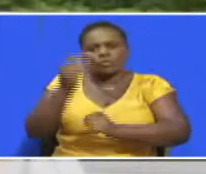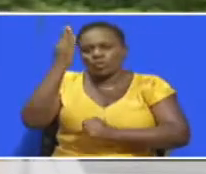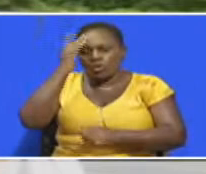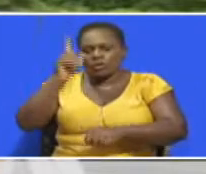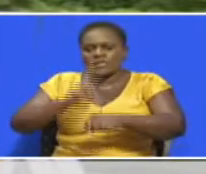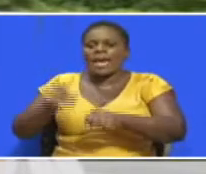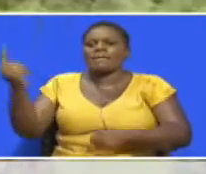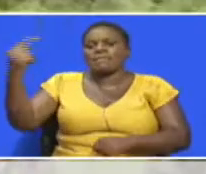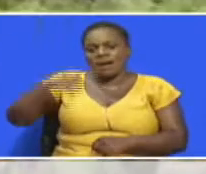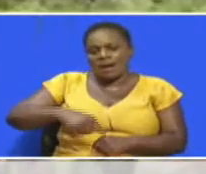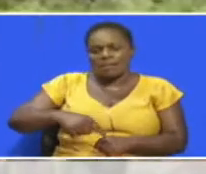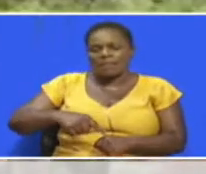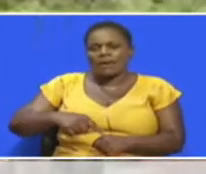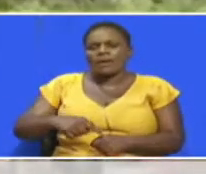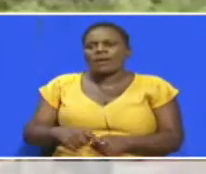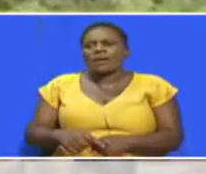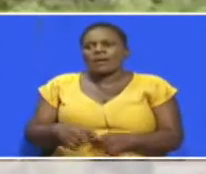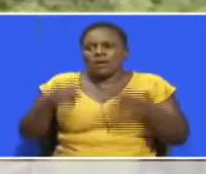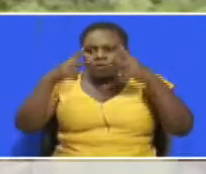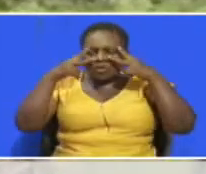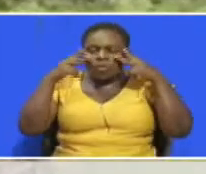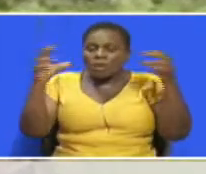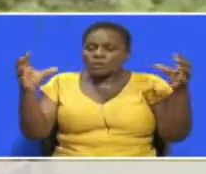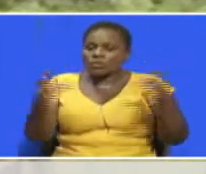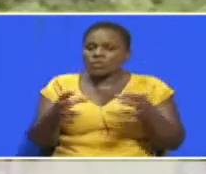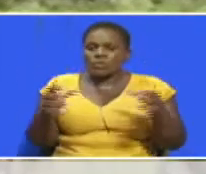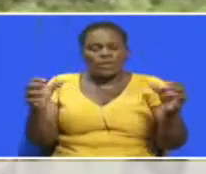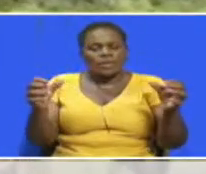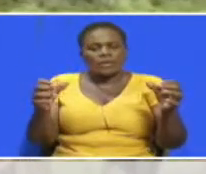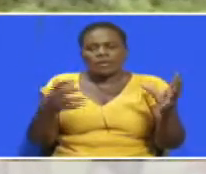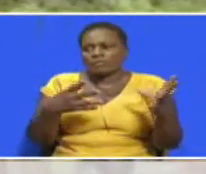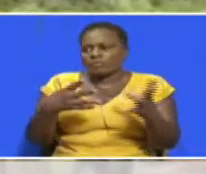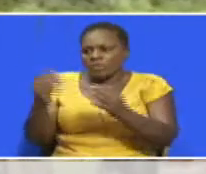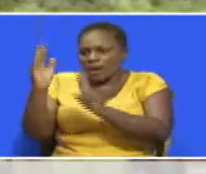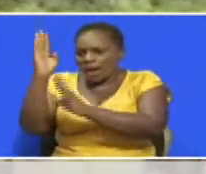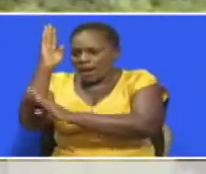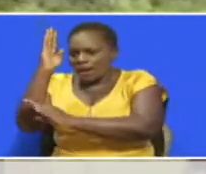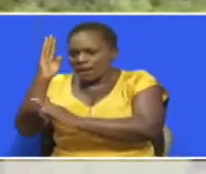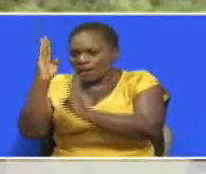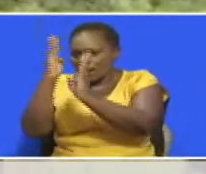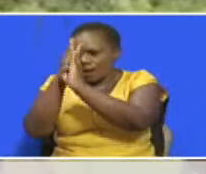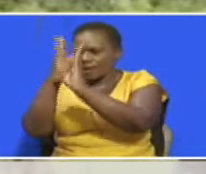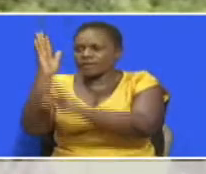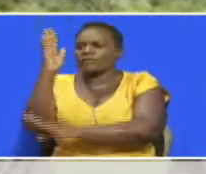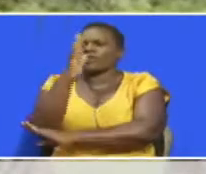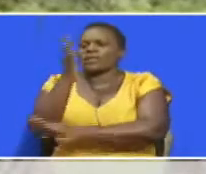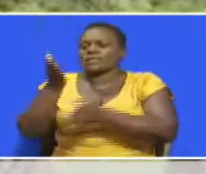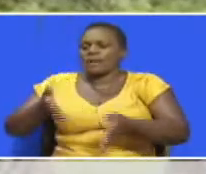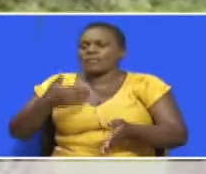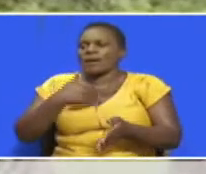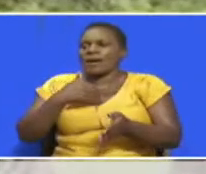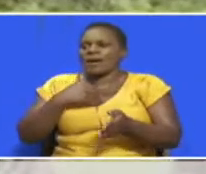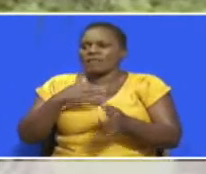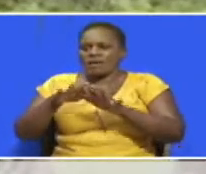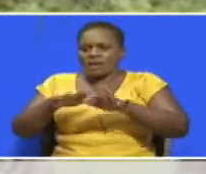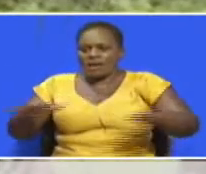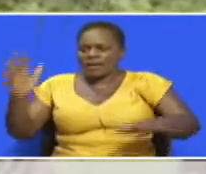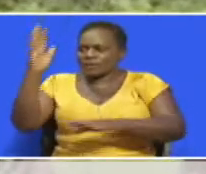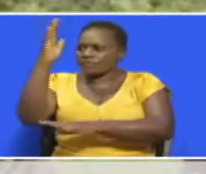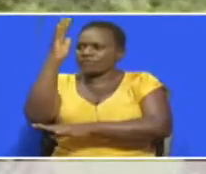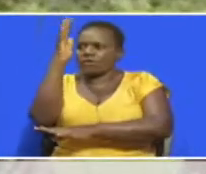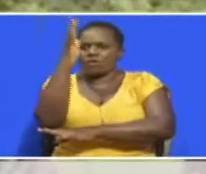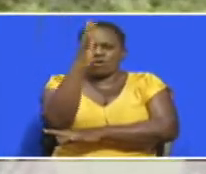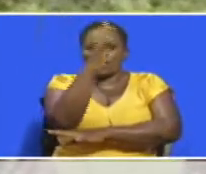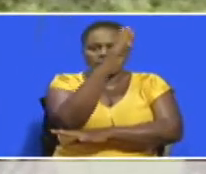gani ambao uko safe. Wao washambulizi hatuwezi, wametorokea kwa hizi vichaka, sababu hapa pale tuko kuna shamba ya kichaka pande